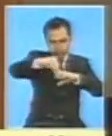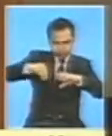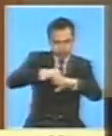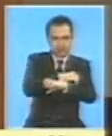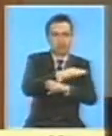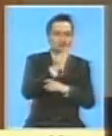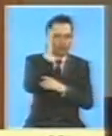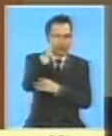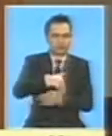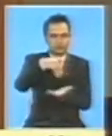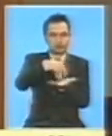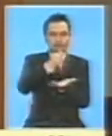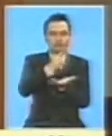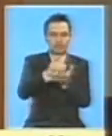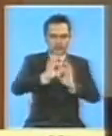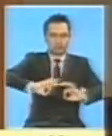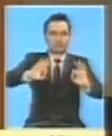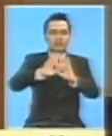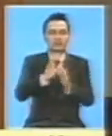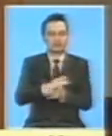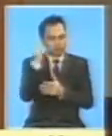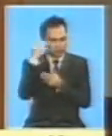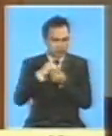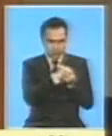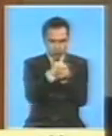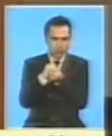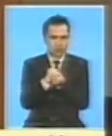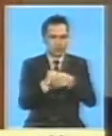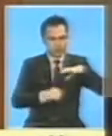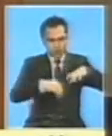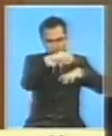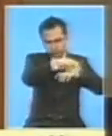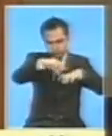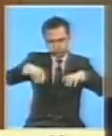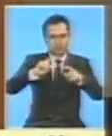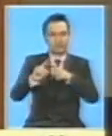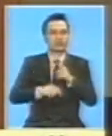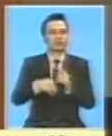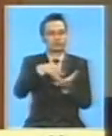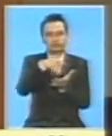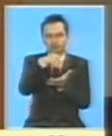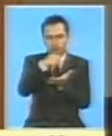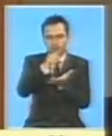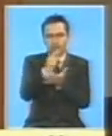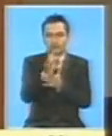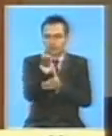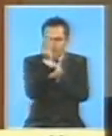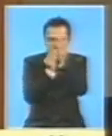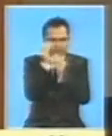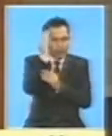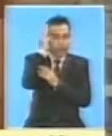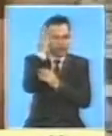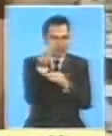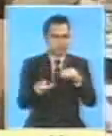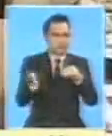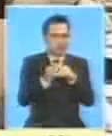ศูนย์ทั้งหลายนั้นเป็นจุดศูนย์กลางนะครับแล้วก็เชื่อมต่อว่าทำยังไงในตำบลหมู่บ้านมันจะมีศูนย์การเรียนรู้เชื่อมต่อกันไปขยายงาน